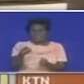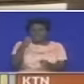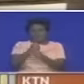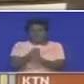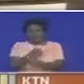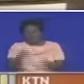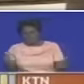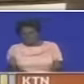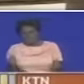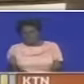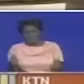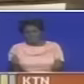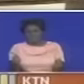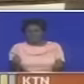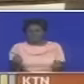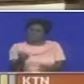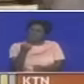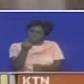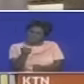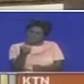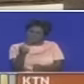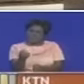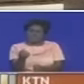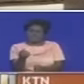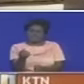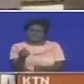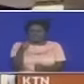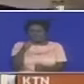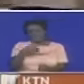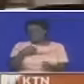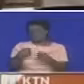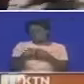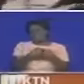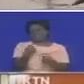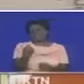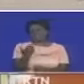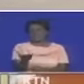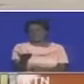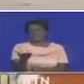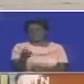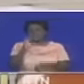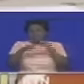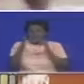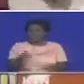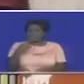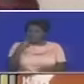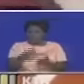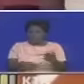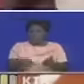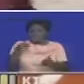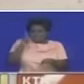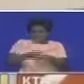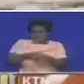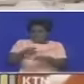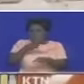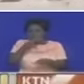Kitani inafanya kazi. So ni kidogo tu, in every organization kuna challenges yake. Wakulima wanadai kuwa mfumo wa